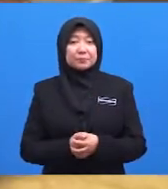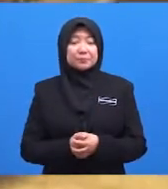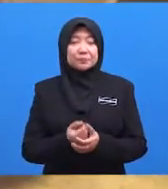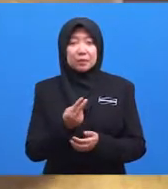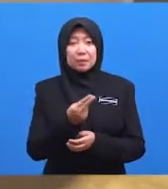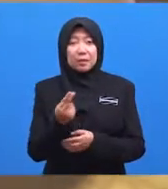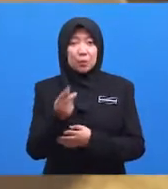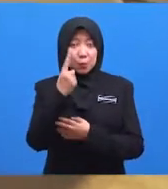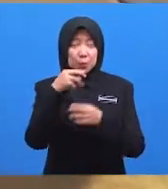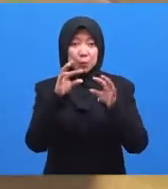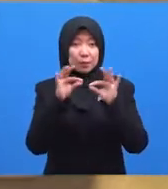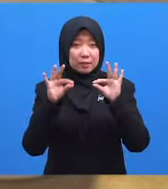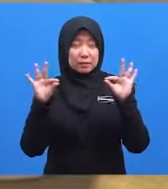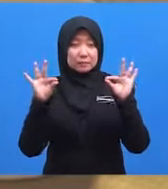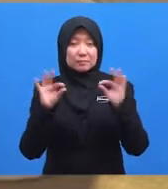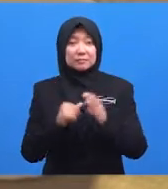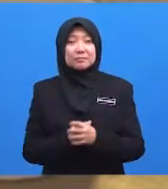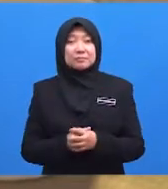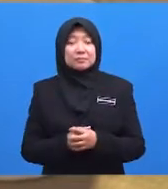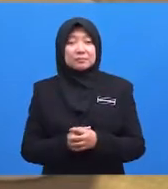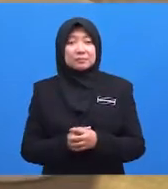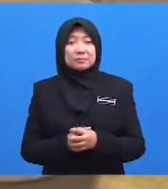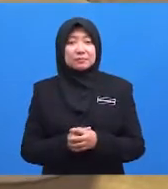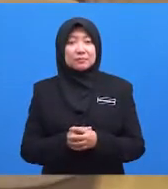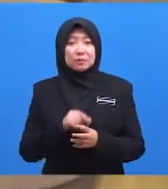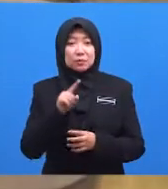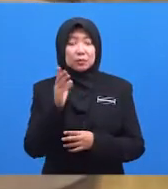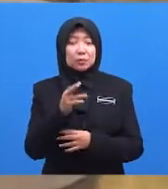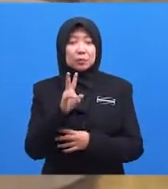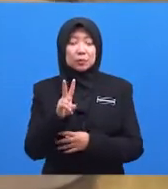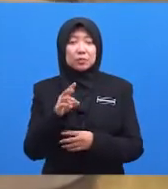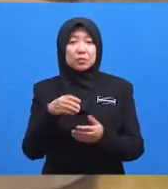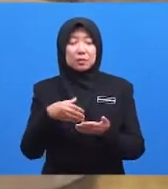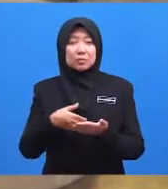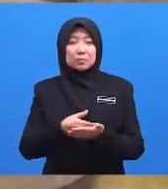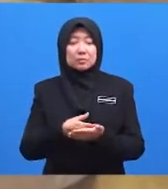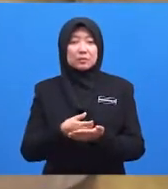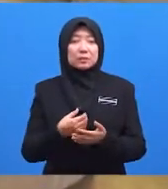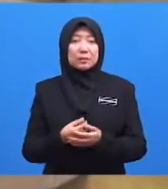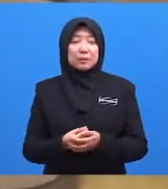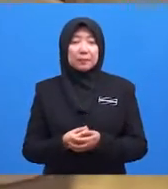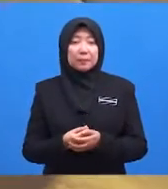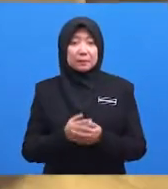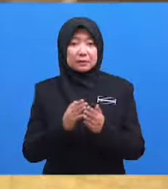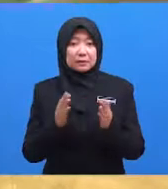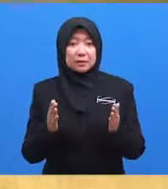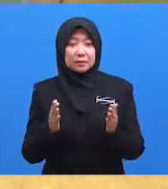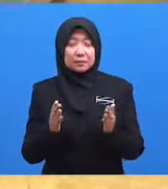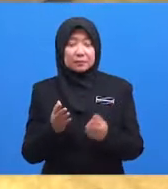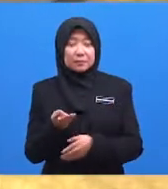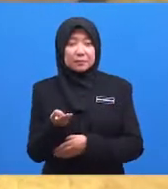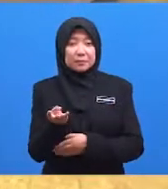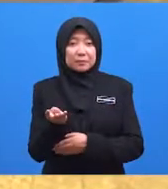Bahan-bahan untuk hiasan adalah 1/2 camca besar atau tablespoon bijan putih,